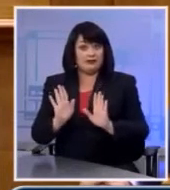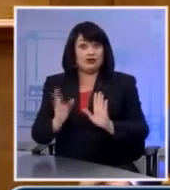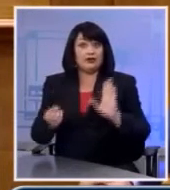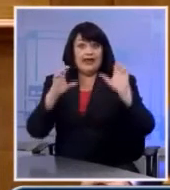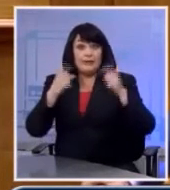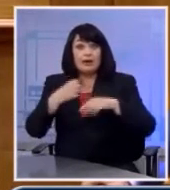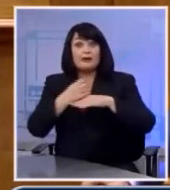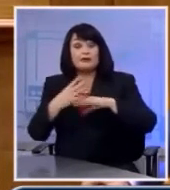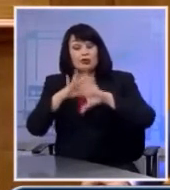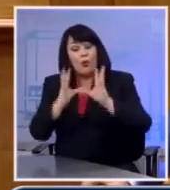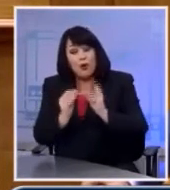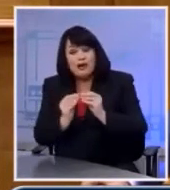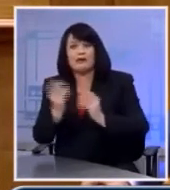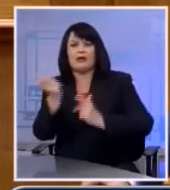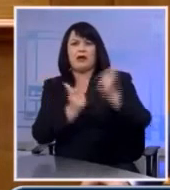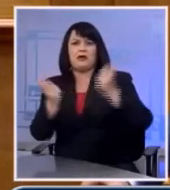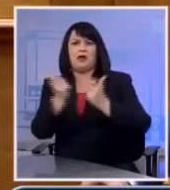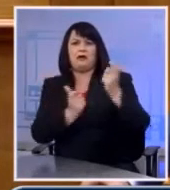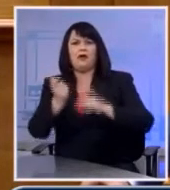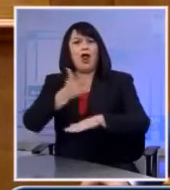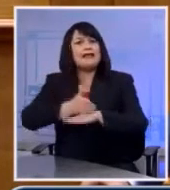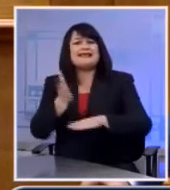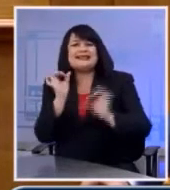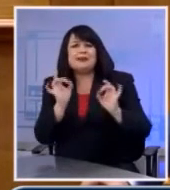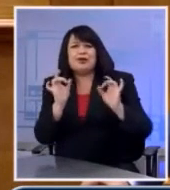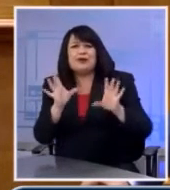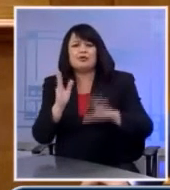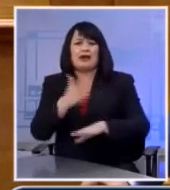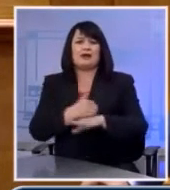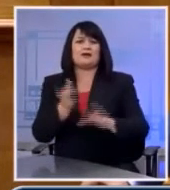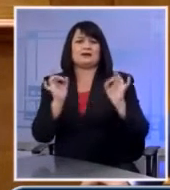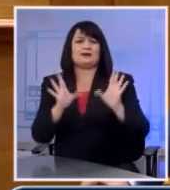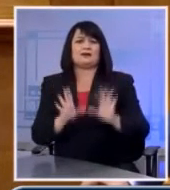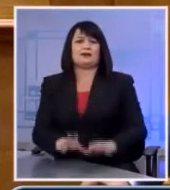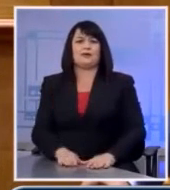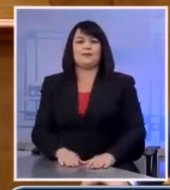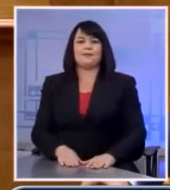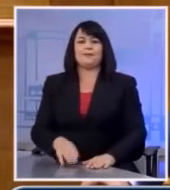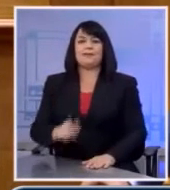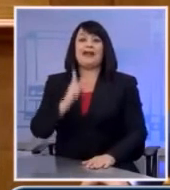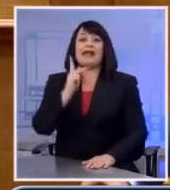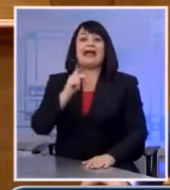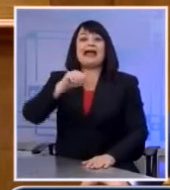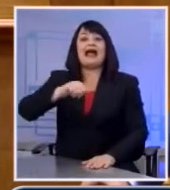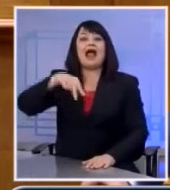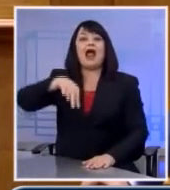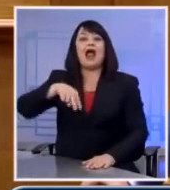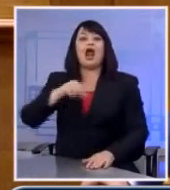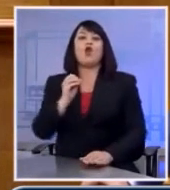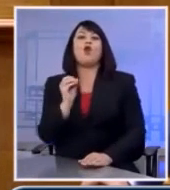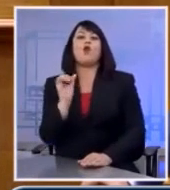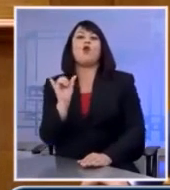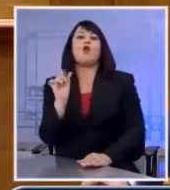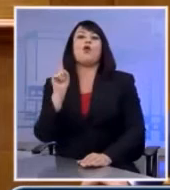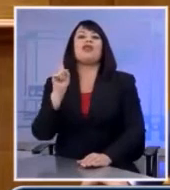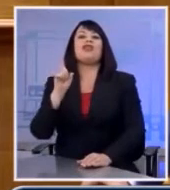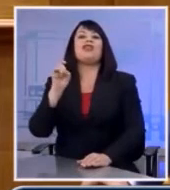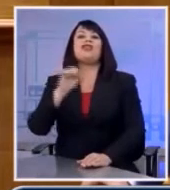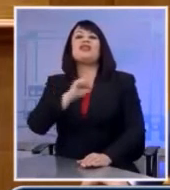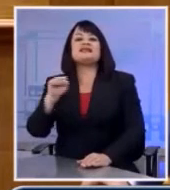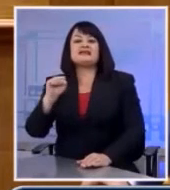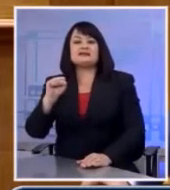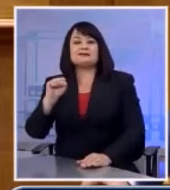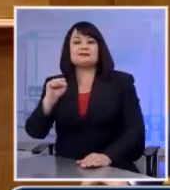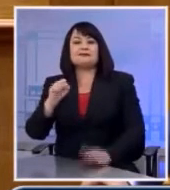εννοώ. Να μιλήσουμε για το πόρισμα Καλούδι. Αλλά να σας θυμίσω και